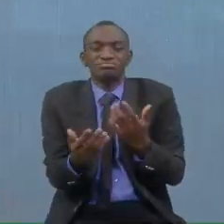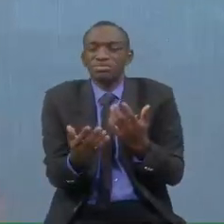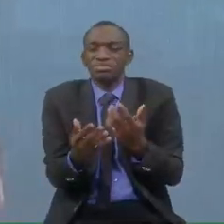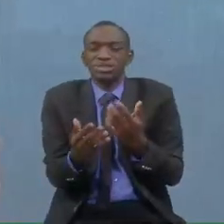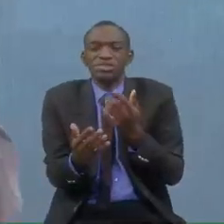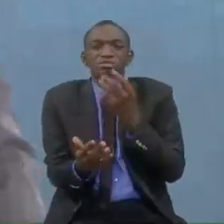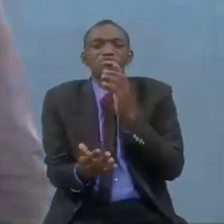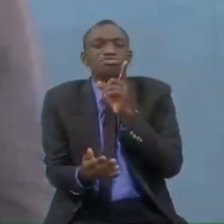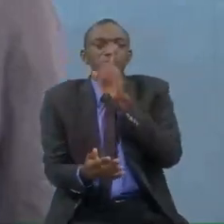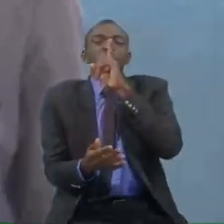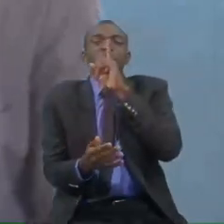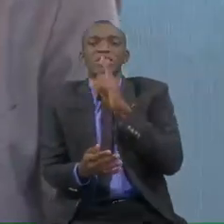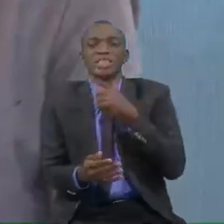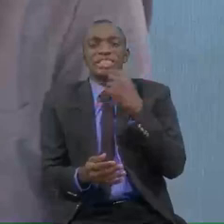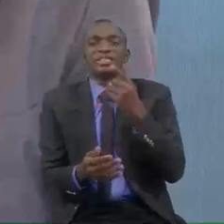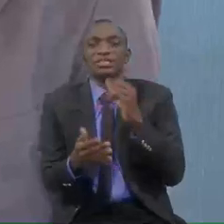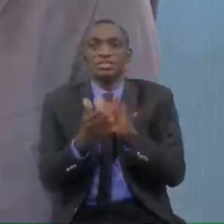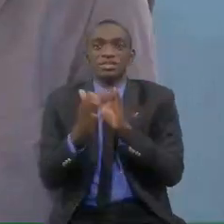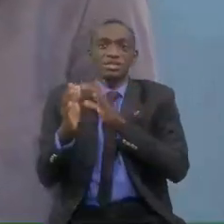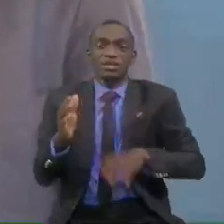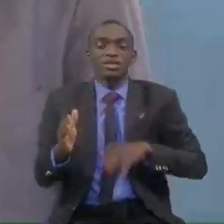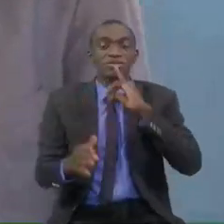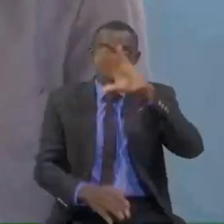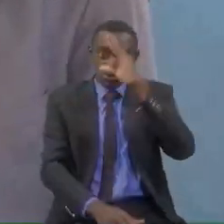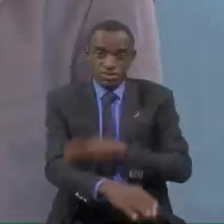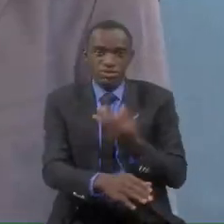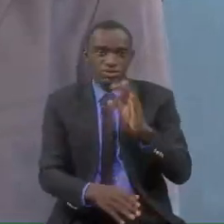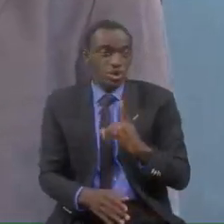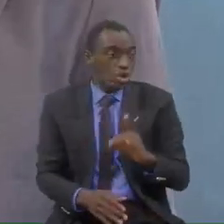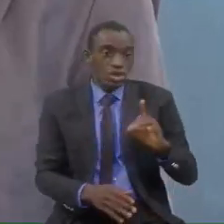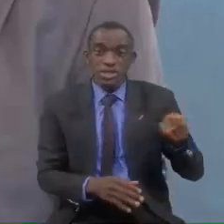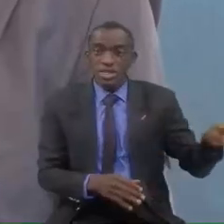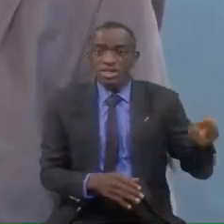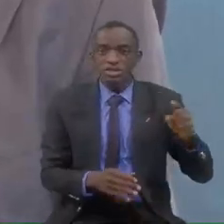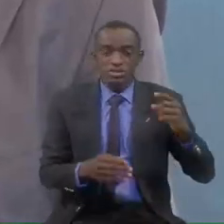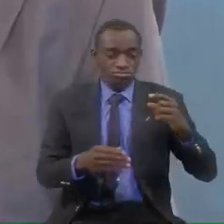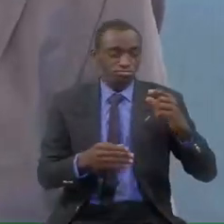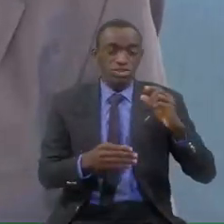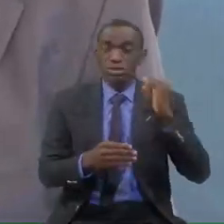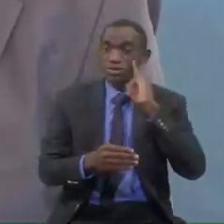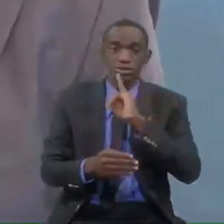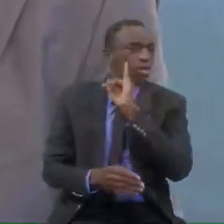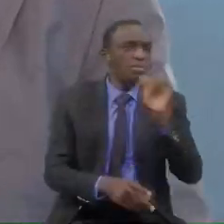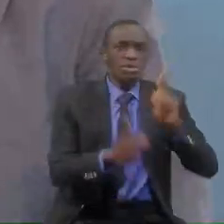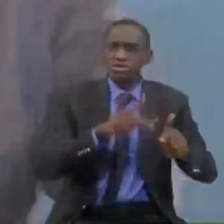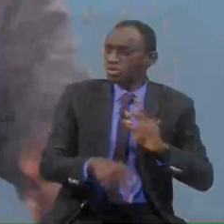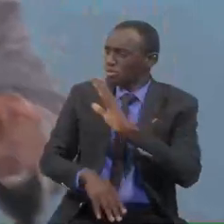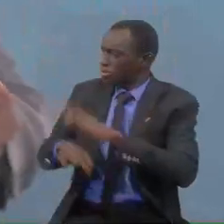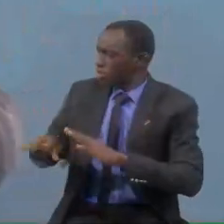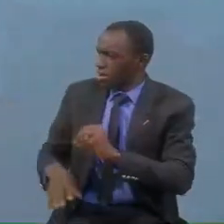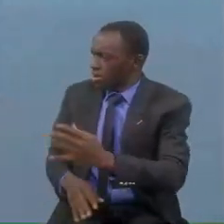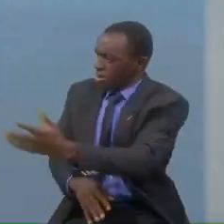ne pas dire que Christ est le Fils de Dieu. Et ils les ont appelés. Ne nous avons pas